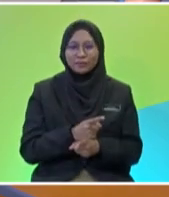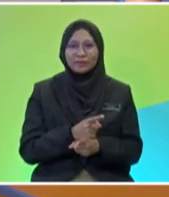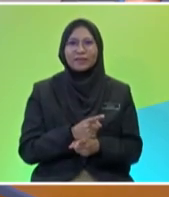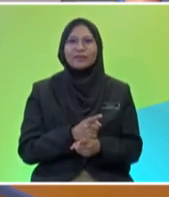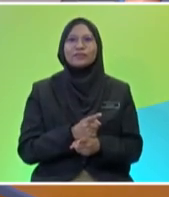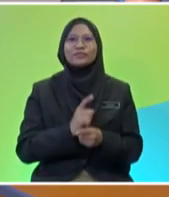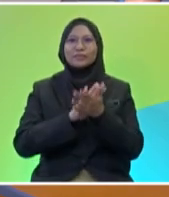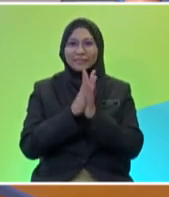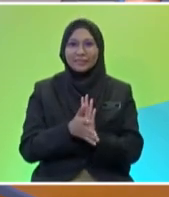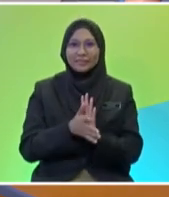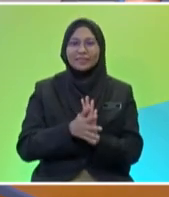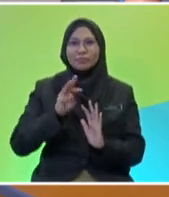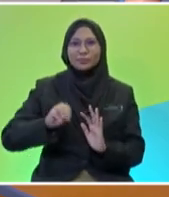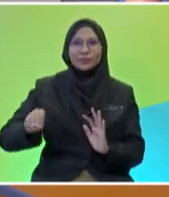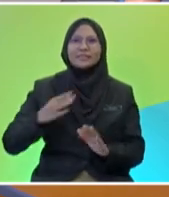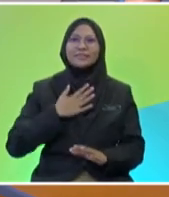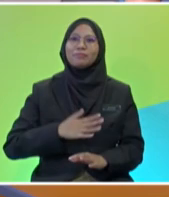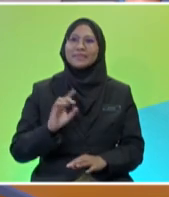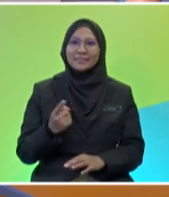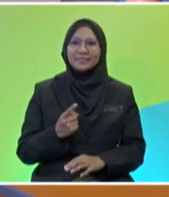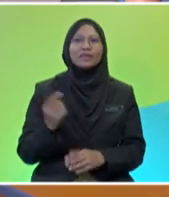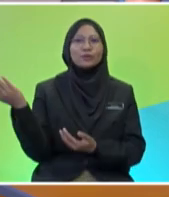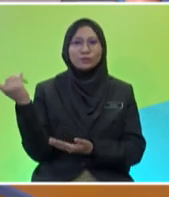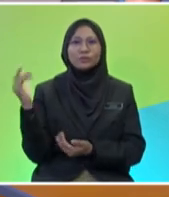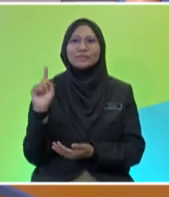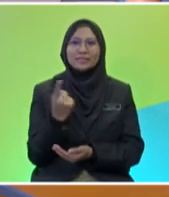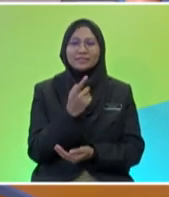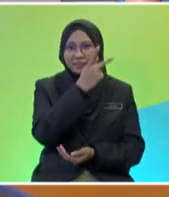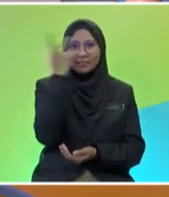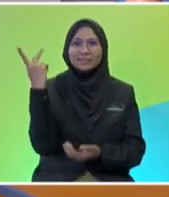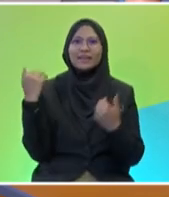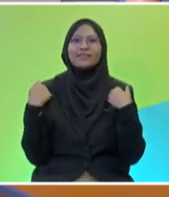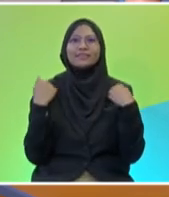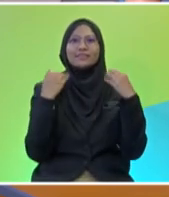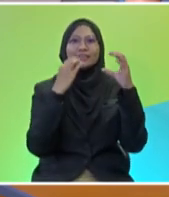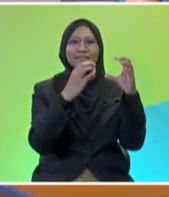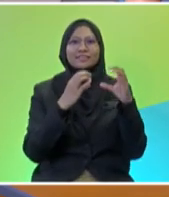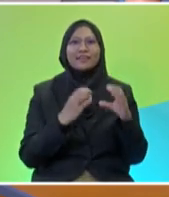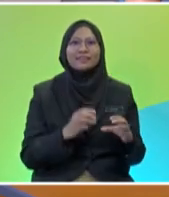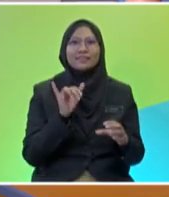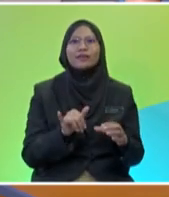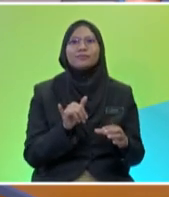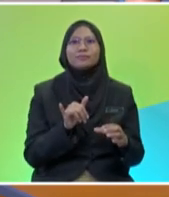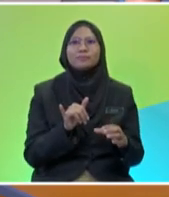apabila berurusan dengan hospital Bagaimana cari dia untuk urusan dengan melalui